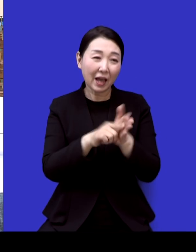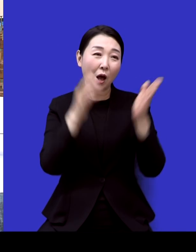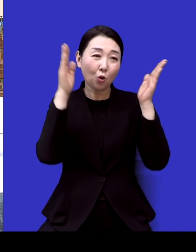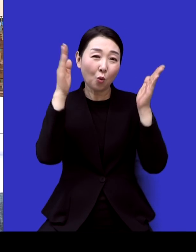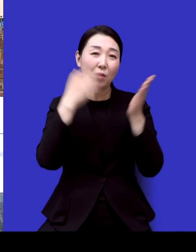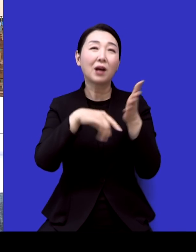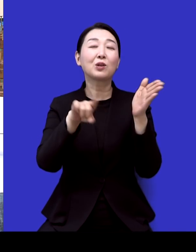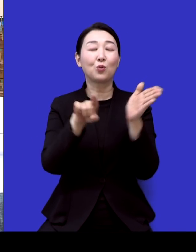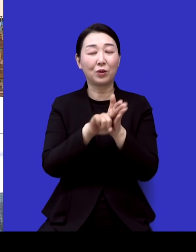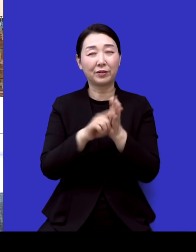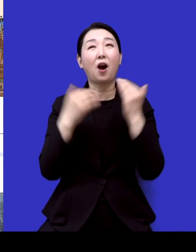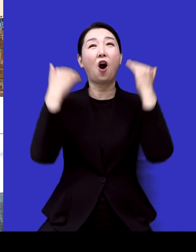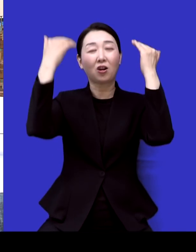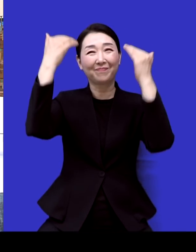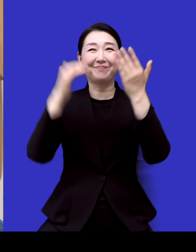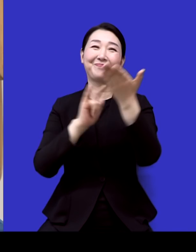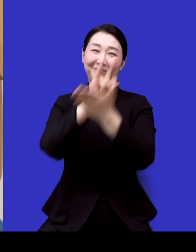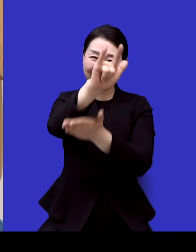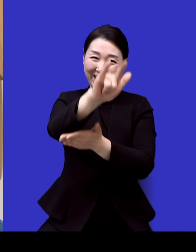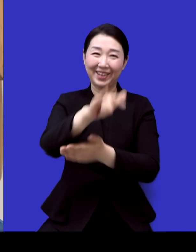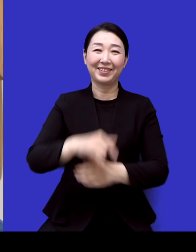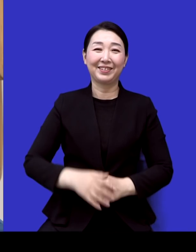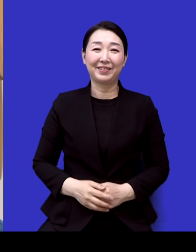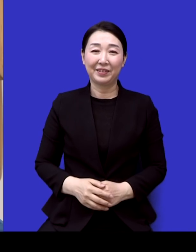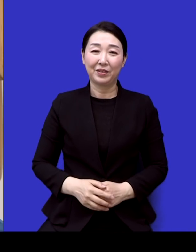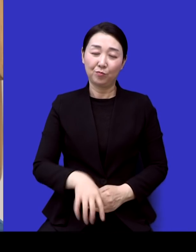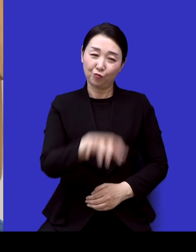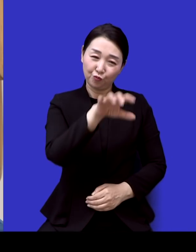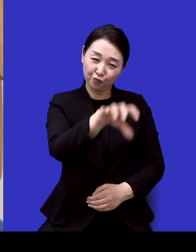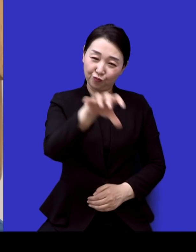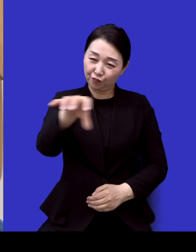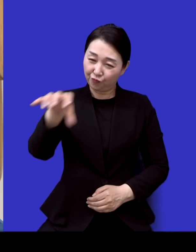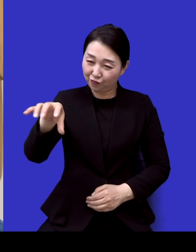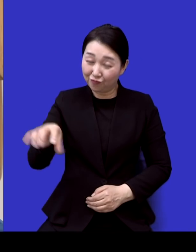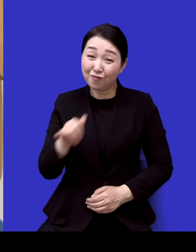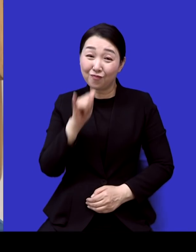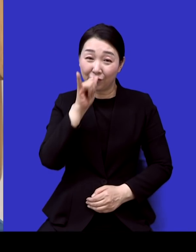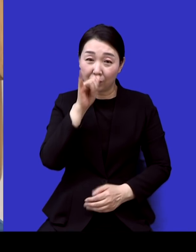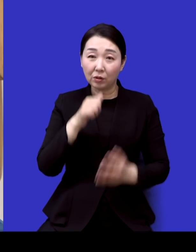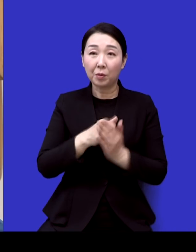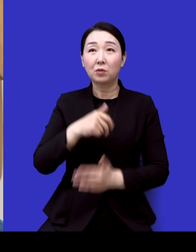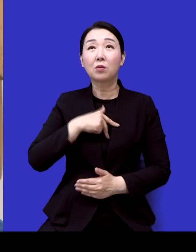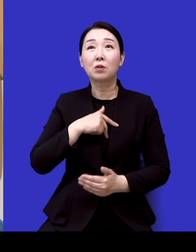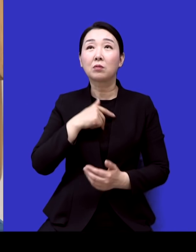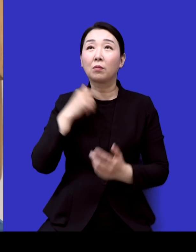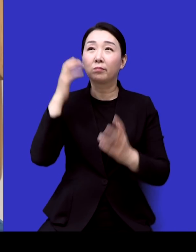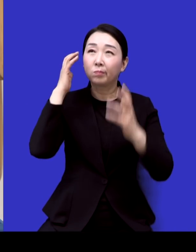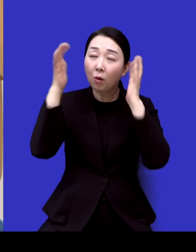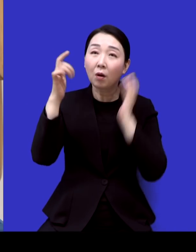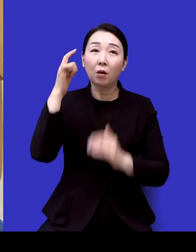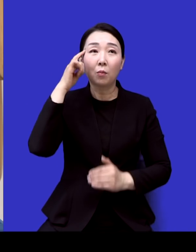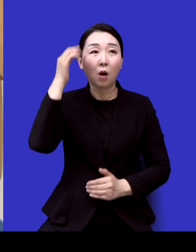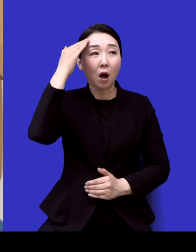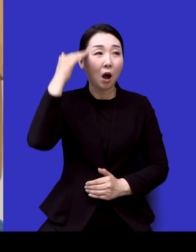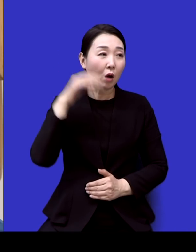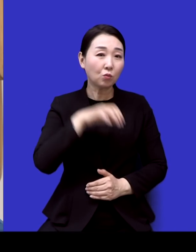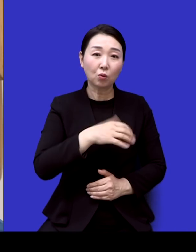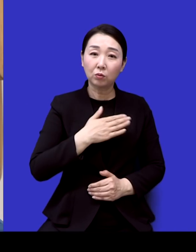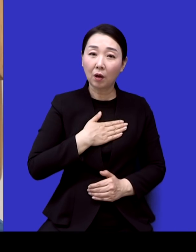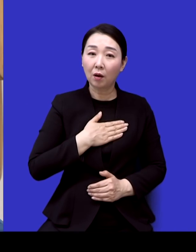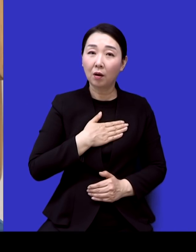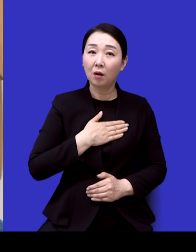위해서 성인이 돼서 갔고요. 네. 그렇게 여러 군데를 돌아다니다 보니까 정체성에 혼란이 왔어요. 예. 한국에서는